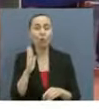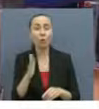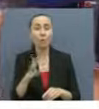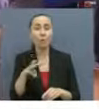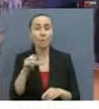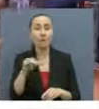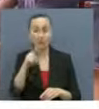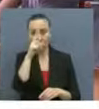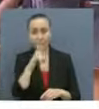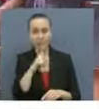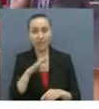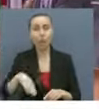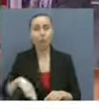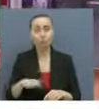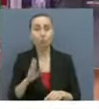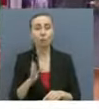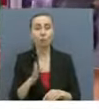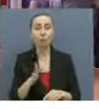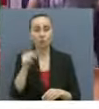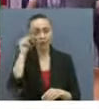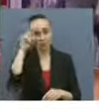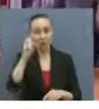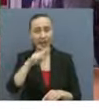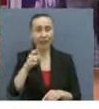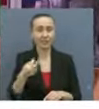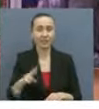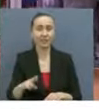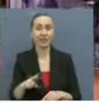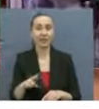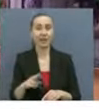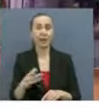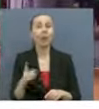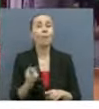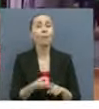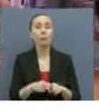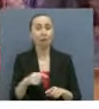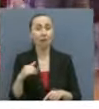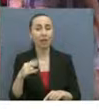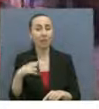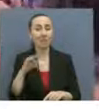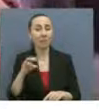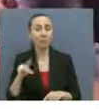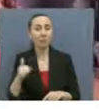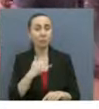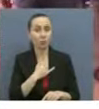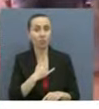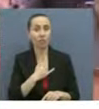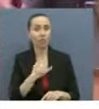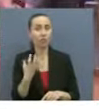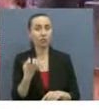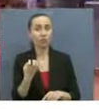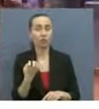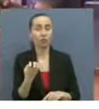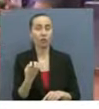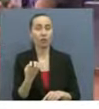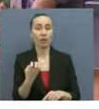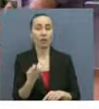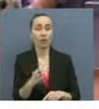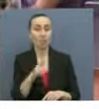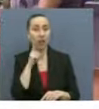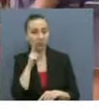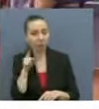марте месяце, а потом уже будет чемпионат Азии. Потому что Дима у нас еще он не вышел с